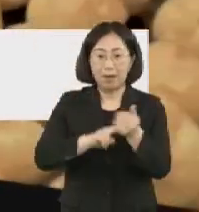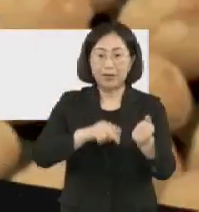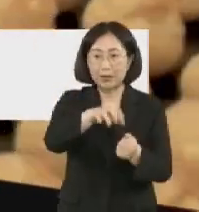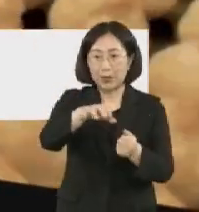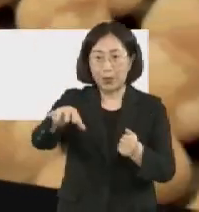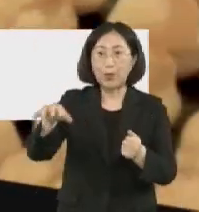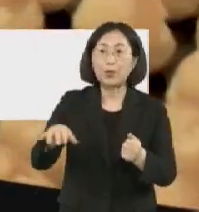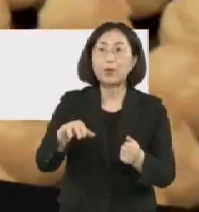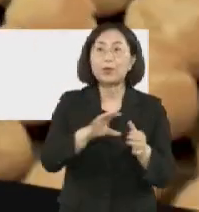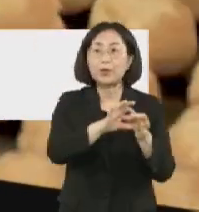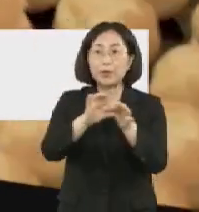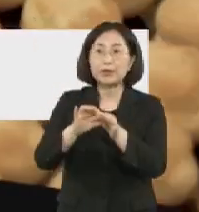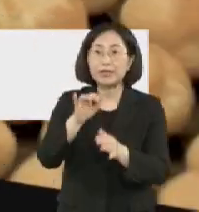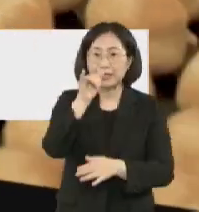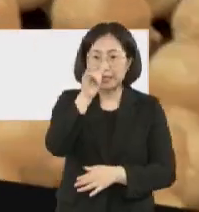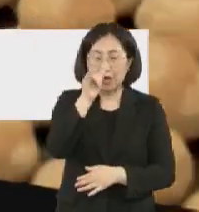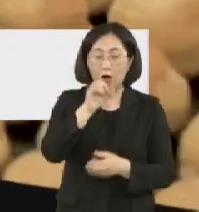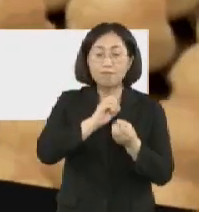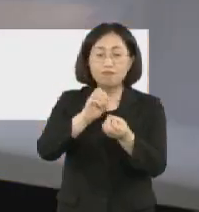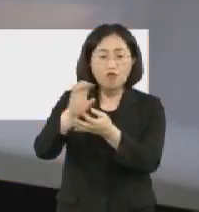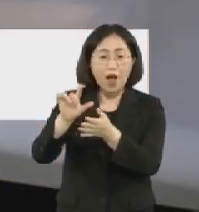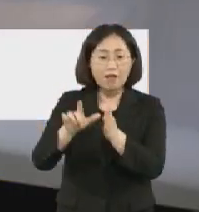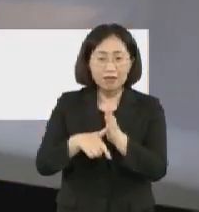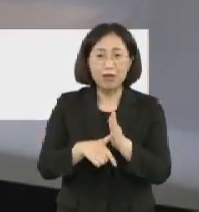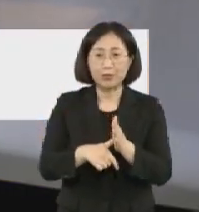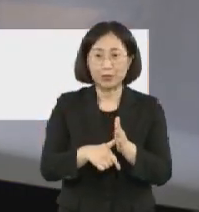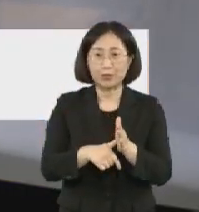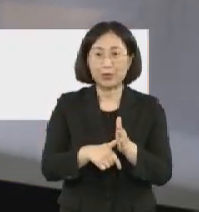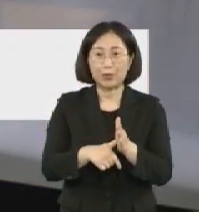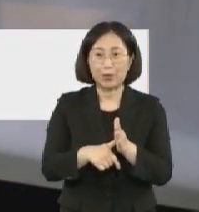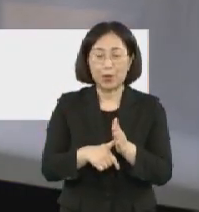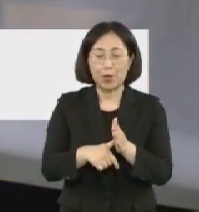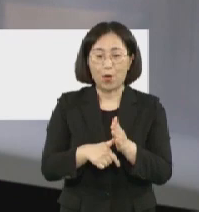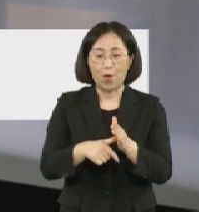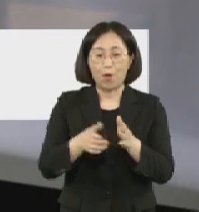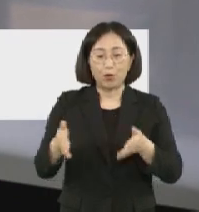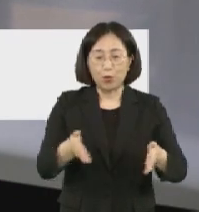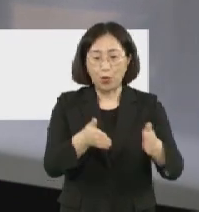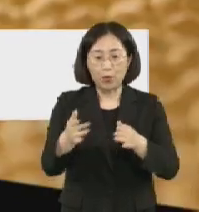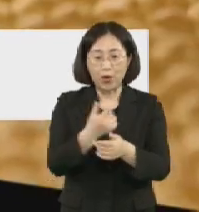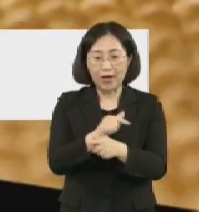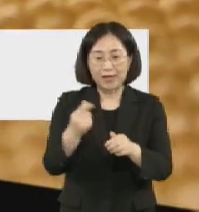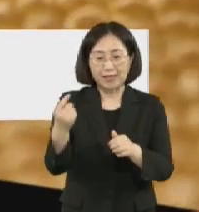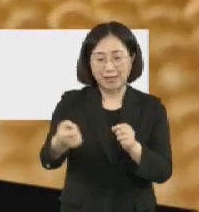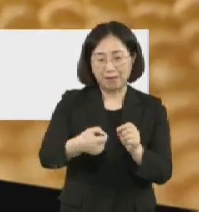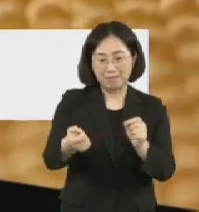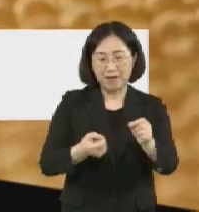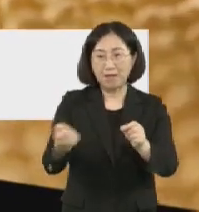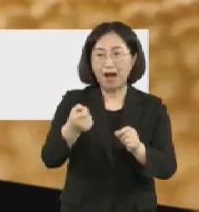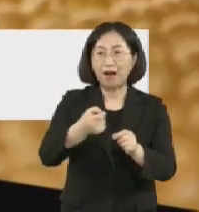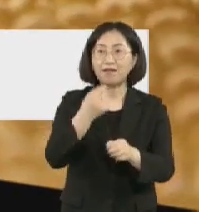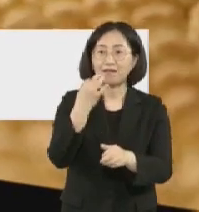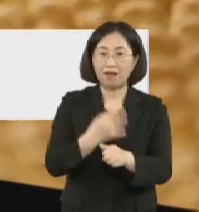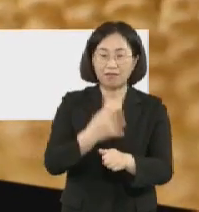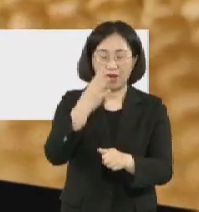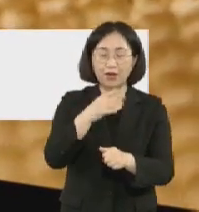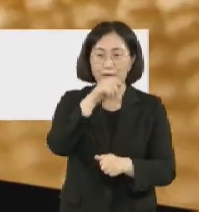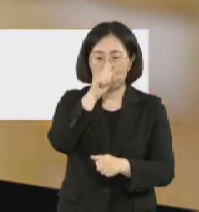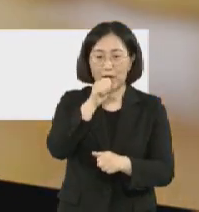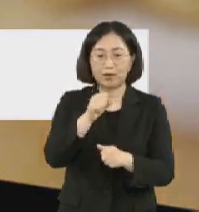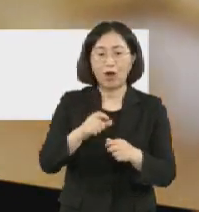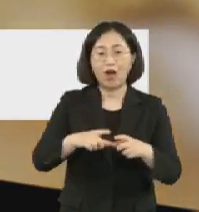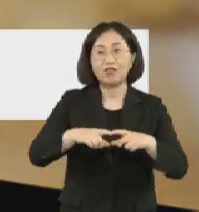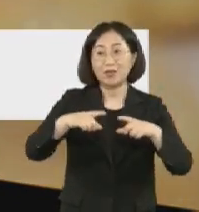부유물 욕망을 갖고 있는데 물류를 하는데 있어서도 상당히 도로 여건이 나 이런 부분들이 좋아서 저희들을 지속적으로 앞으로